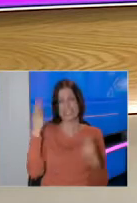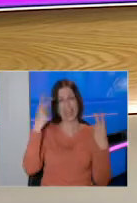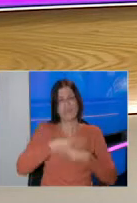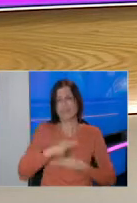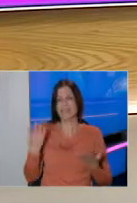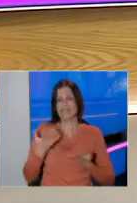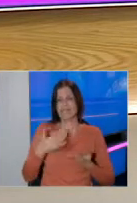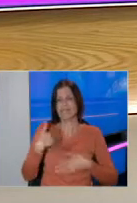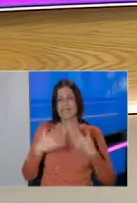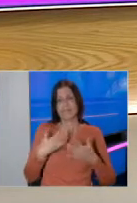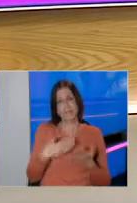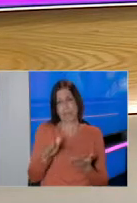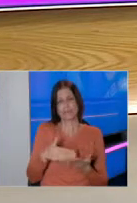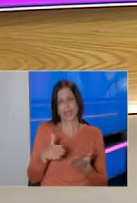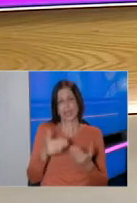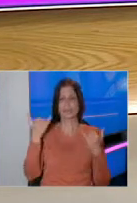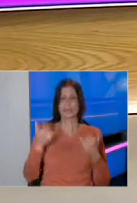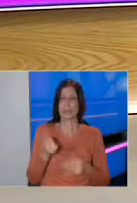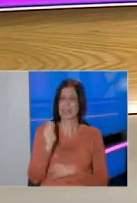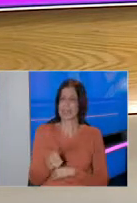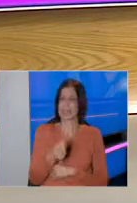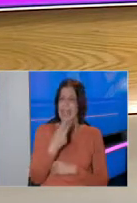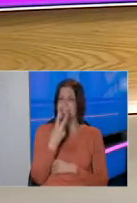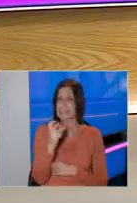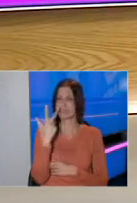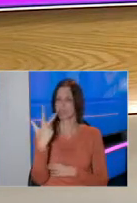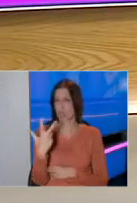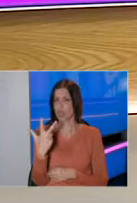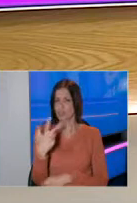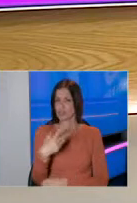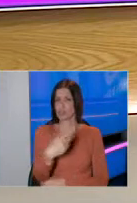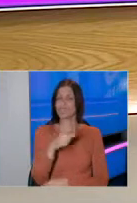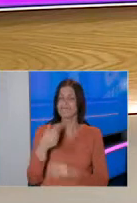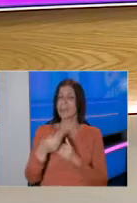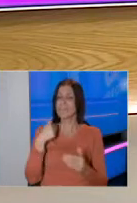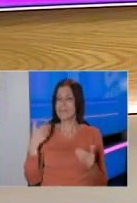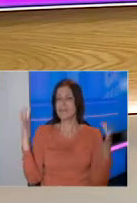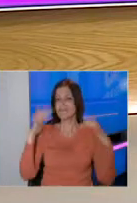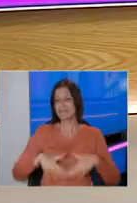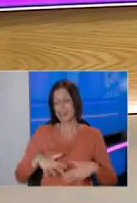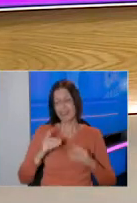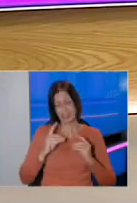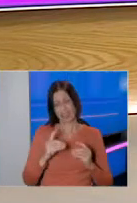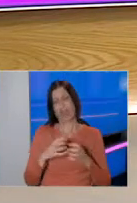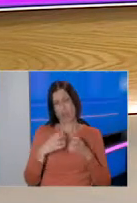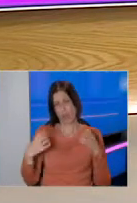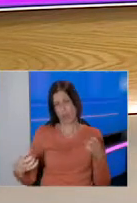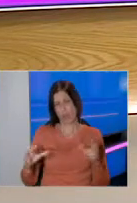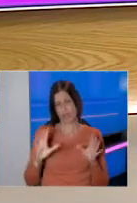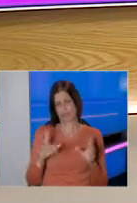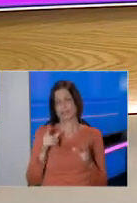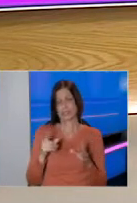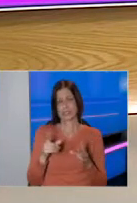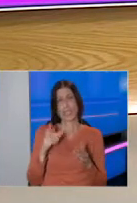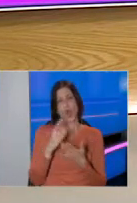הולך בהמשך. עכשיו, הכנסת ה-23 היא לפני התפזרות, אבל הדרך עוד ארוכה. אתם יודעים, זהו